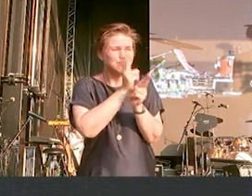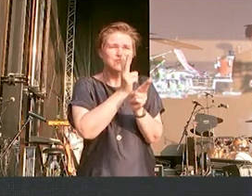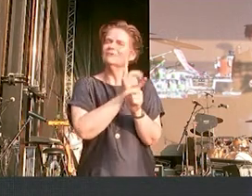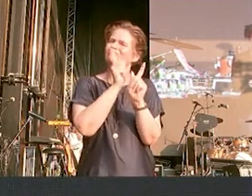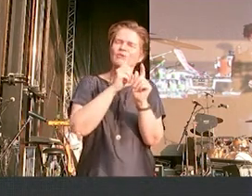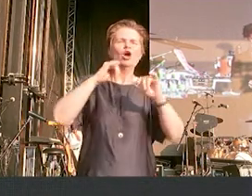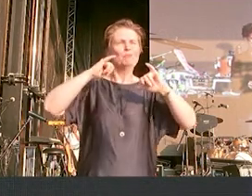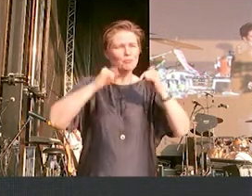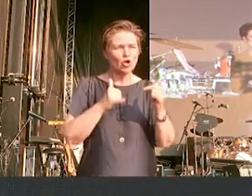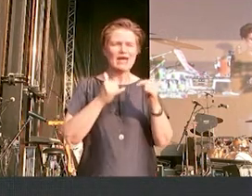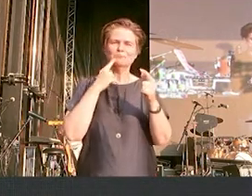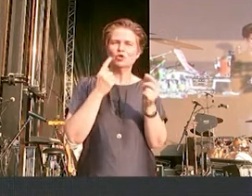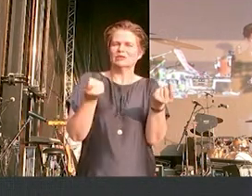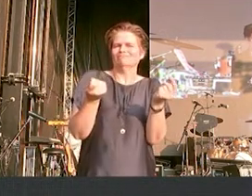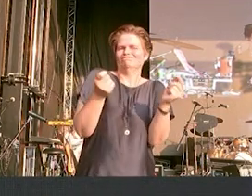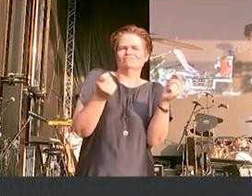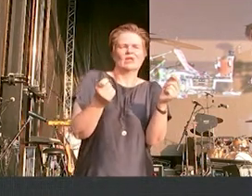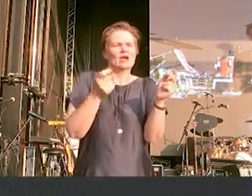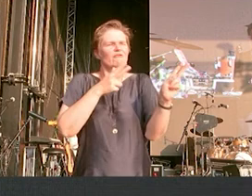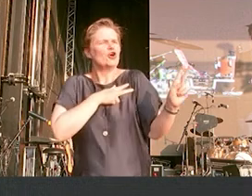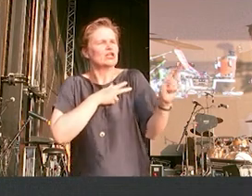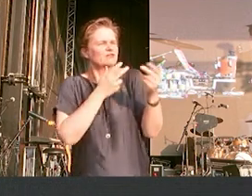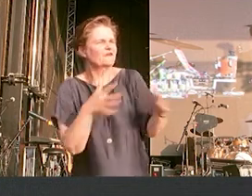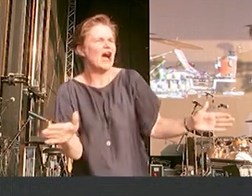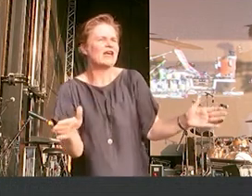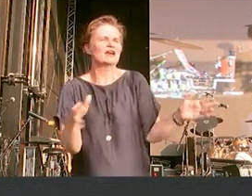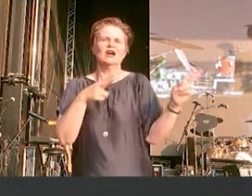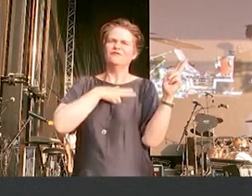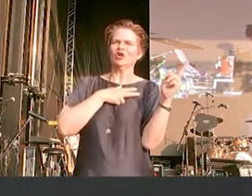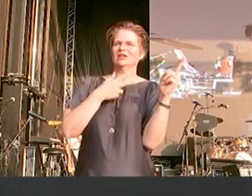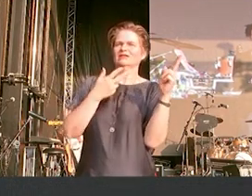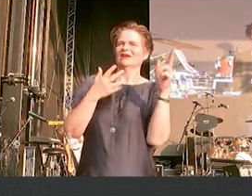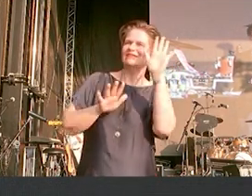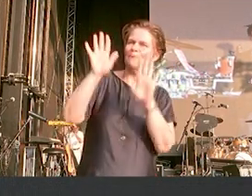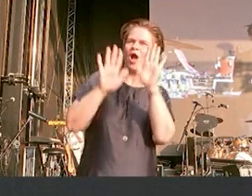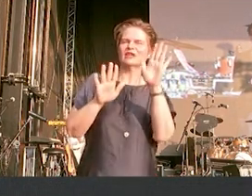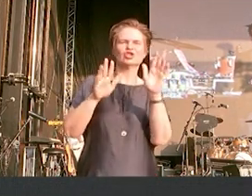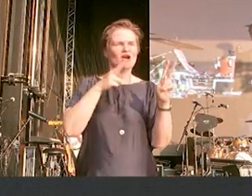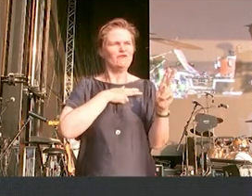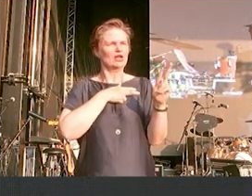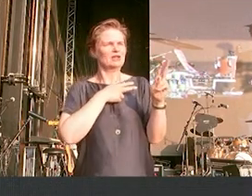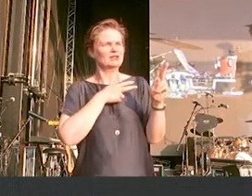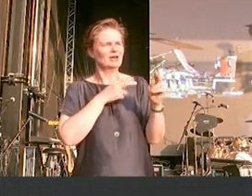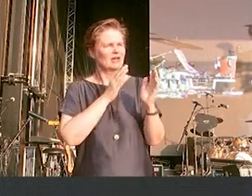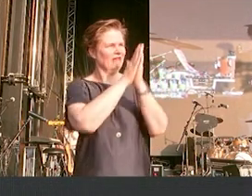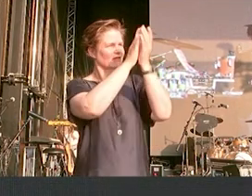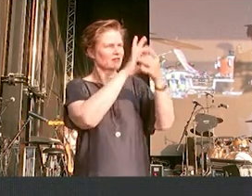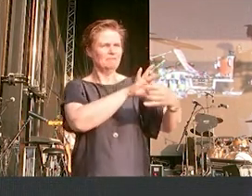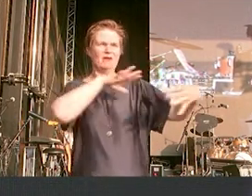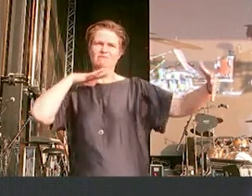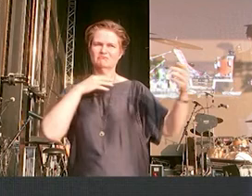was wirklich gerecht ist, was wirklich frei, was wirklich säkular. In welcher Welt wollen wir